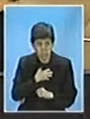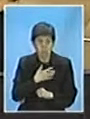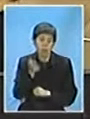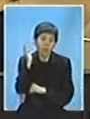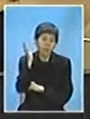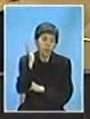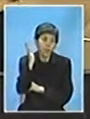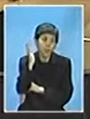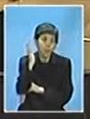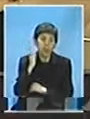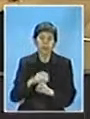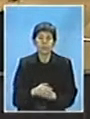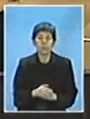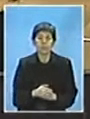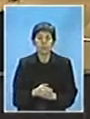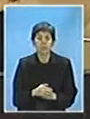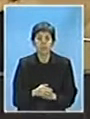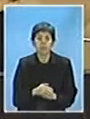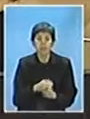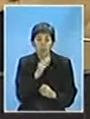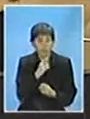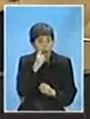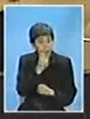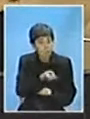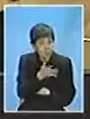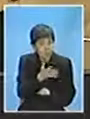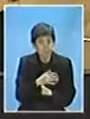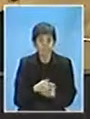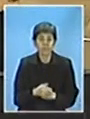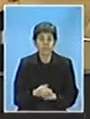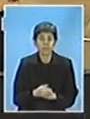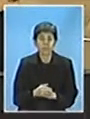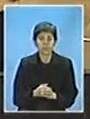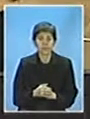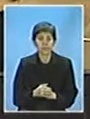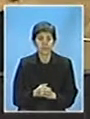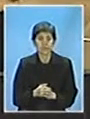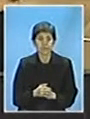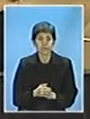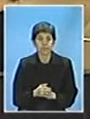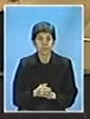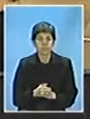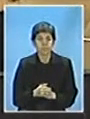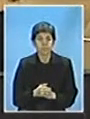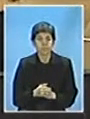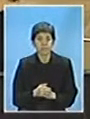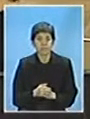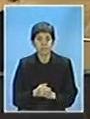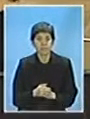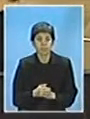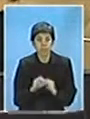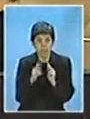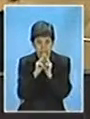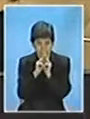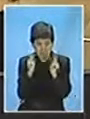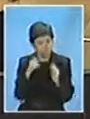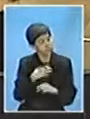ายนะคะถ้าท่านยังไม่ได้คงร่างเดิมนะคะค่ะท่านสมาชิกครับกรรมการ